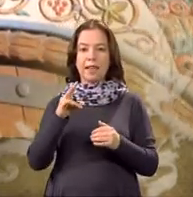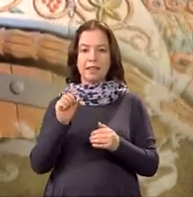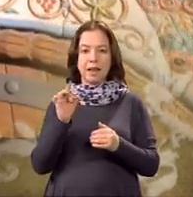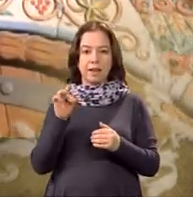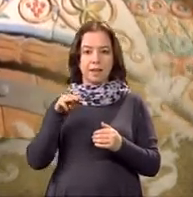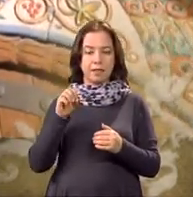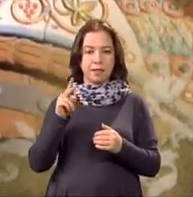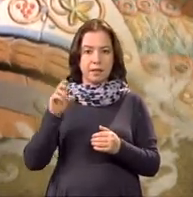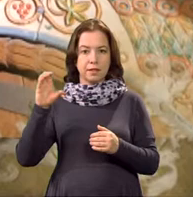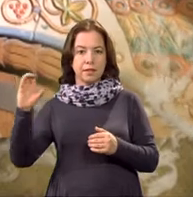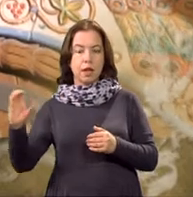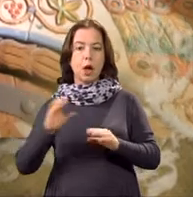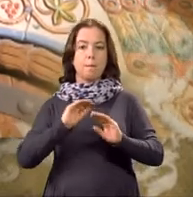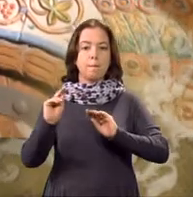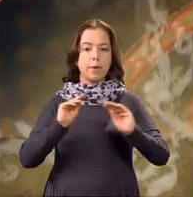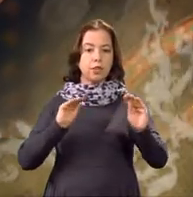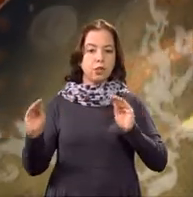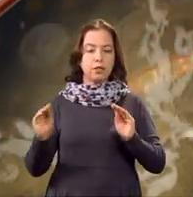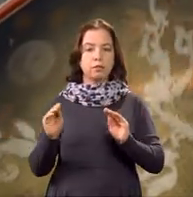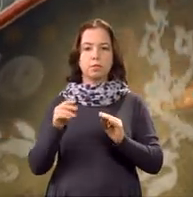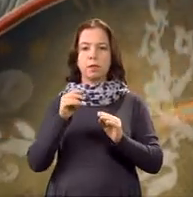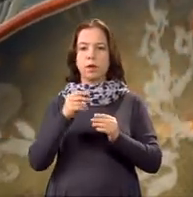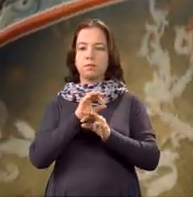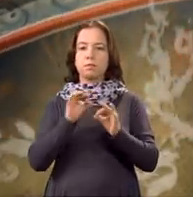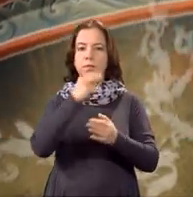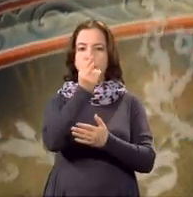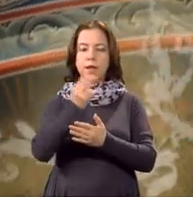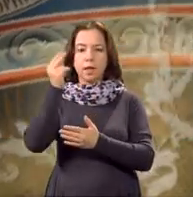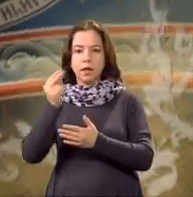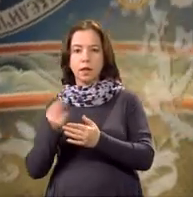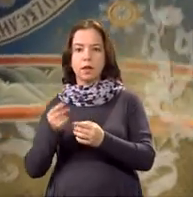прикрашеному чудовими композиціями з майоліки, які